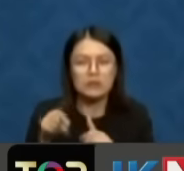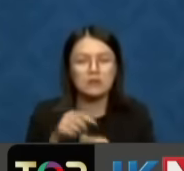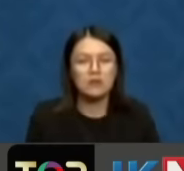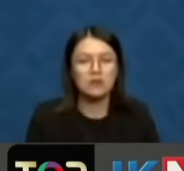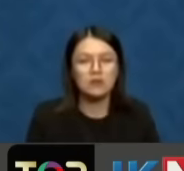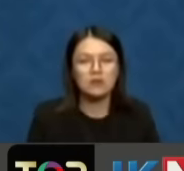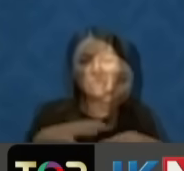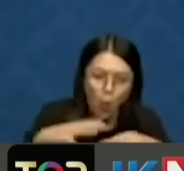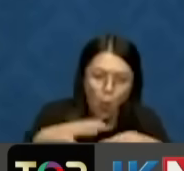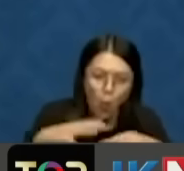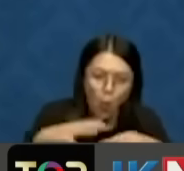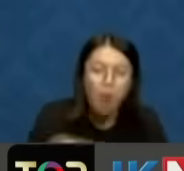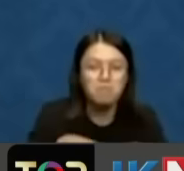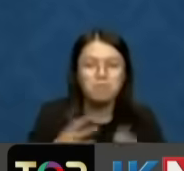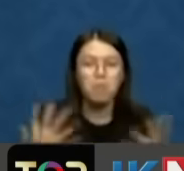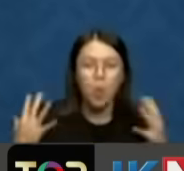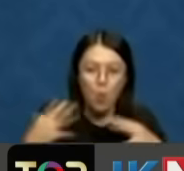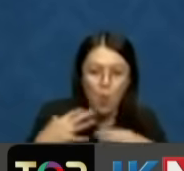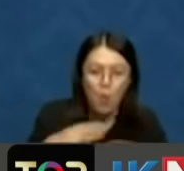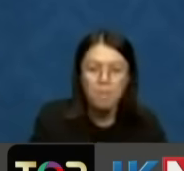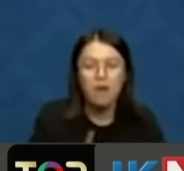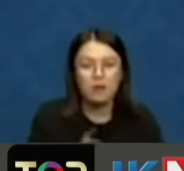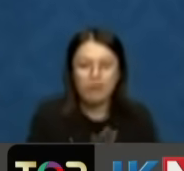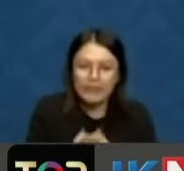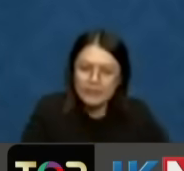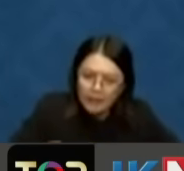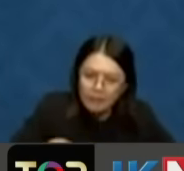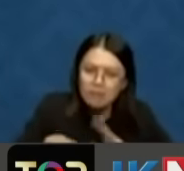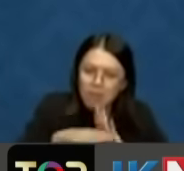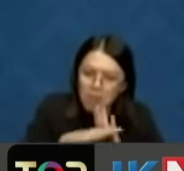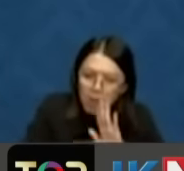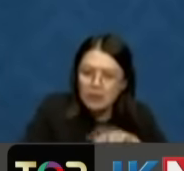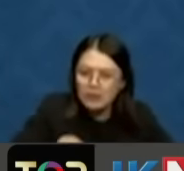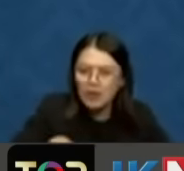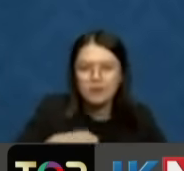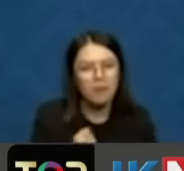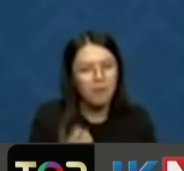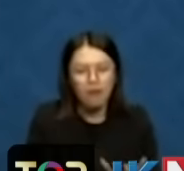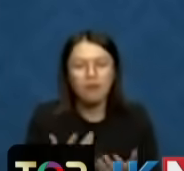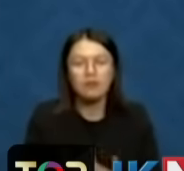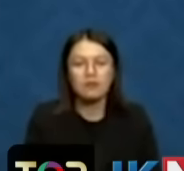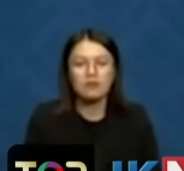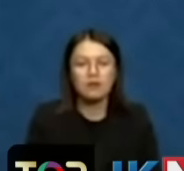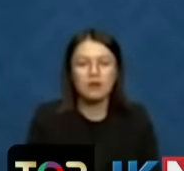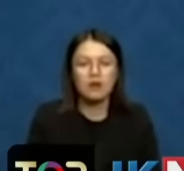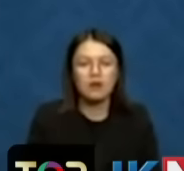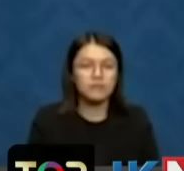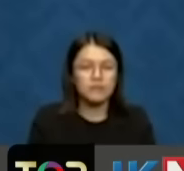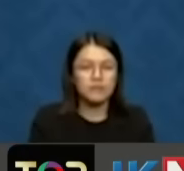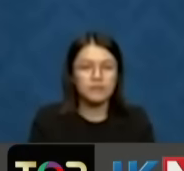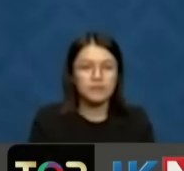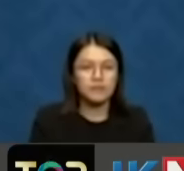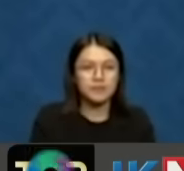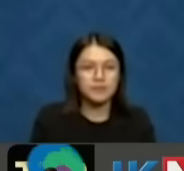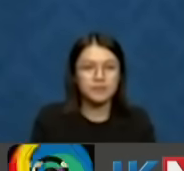นี ่ซึ่งเป็นการใช้เทคนิคในการจัดทำรัฐงบประมาณที่ไม่ตรงไปตรงมาส